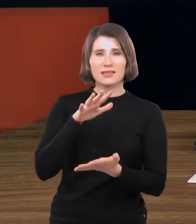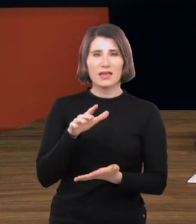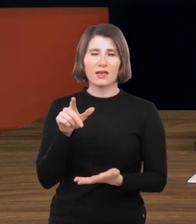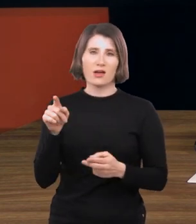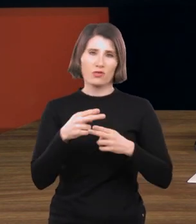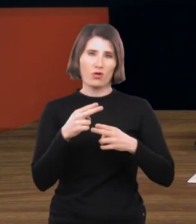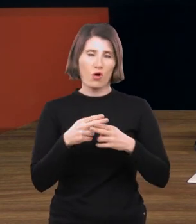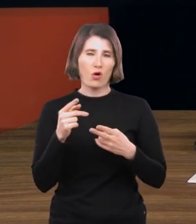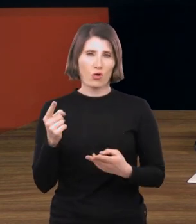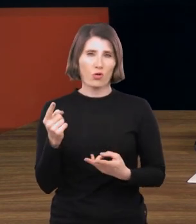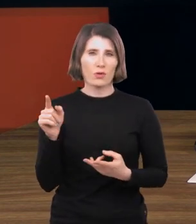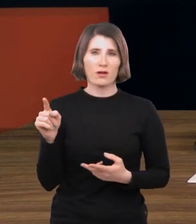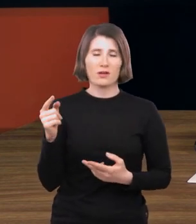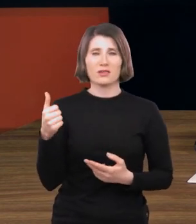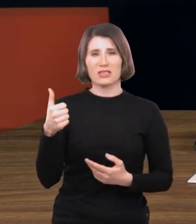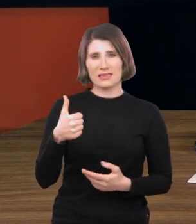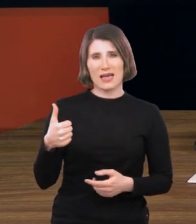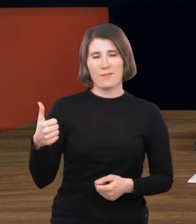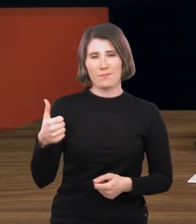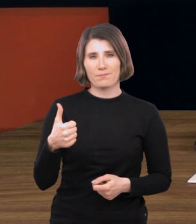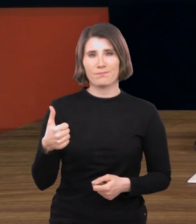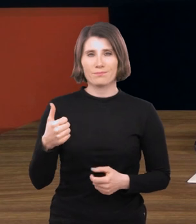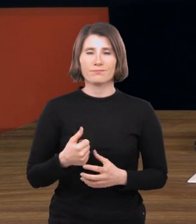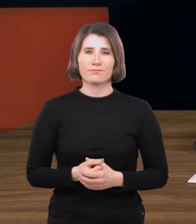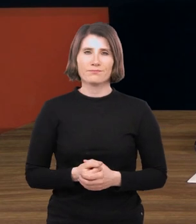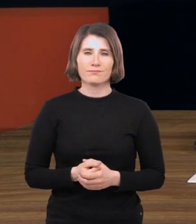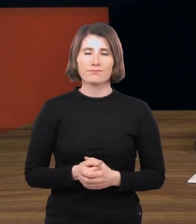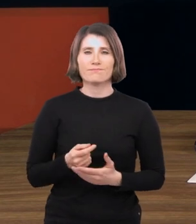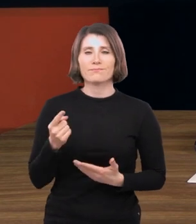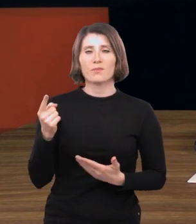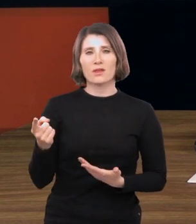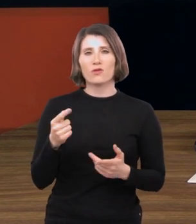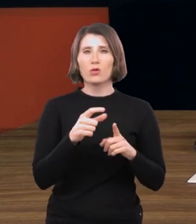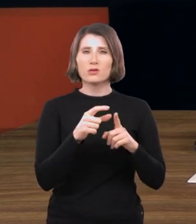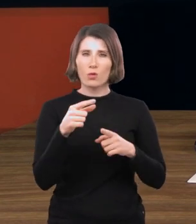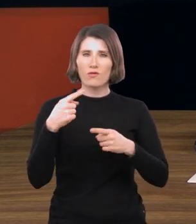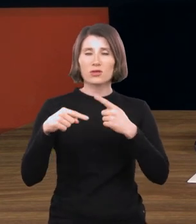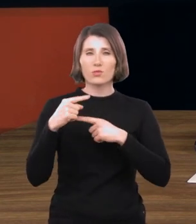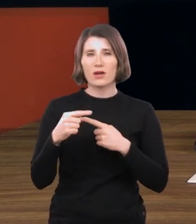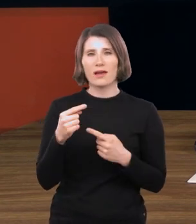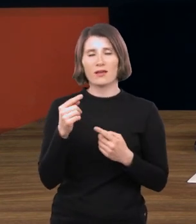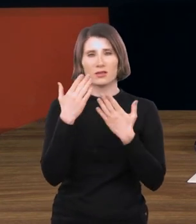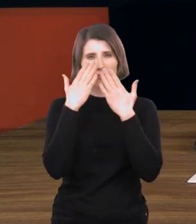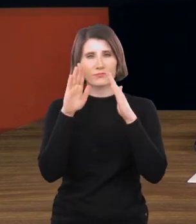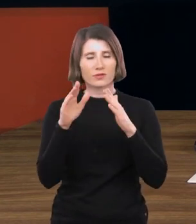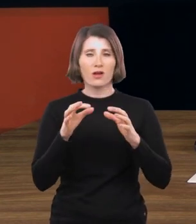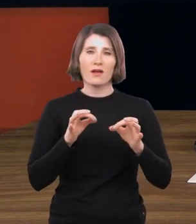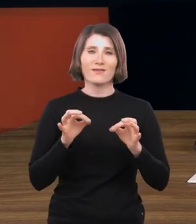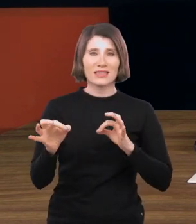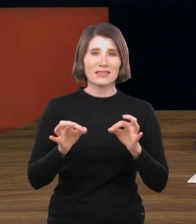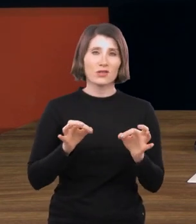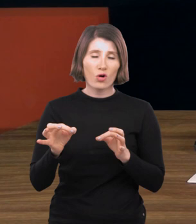ze spektrum zaburzeń autystycznych. Sam. To pojęcie też przewija się na tle historycznym,